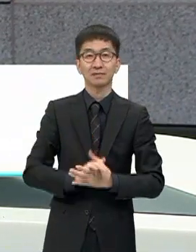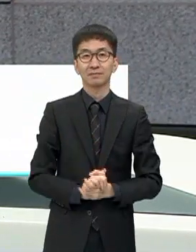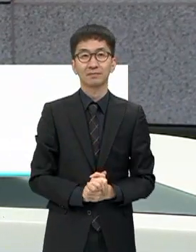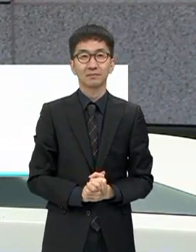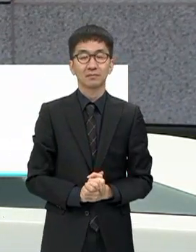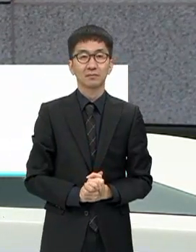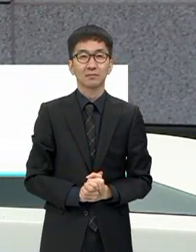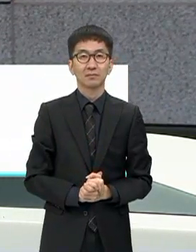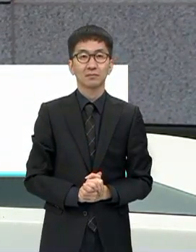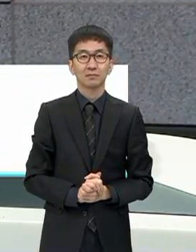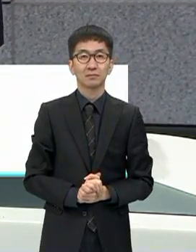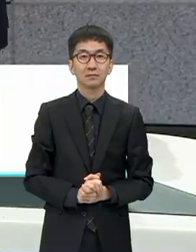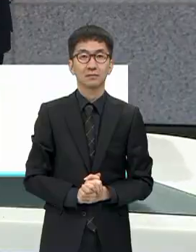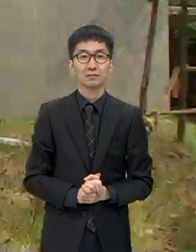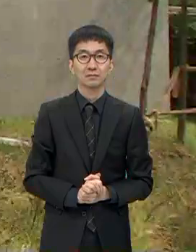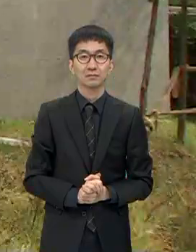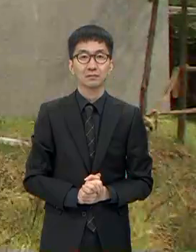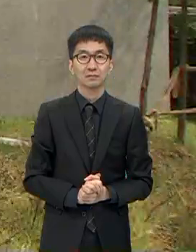전하겠습니다